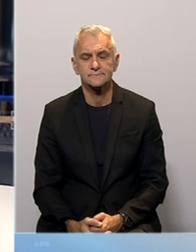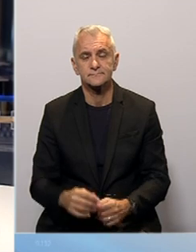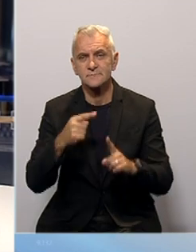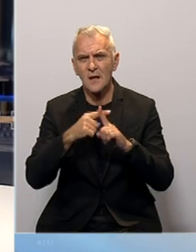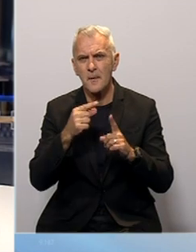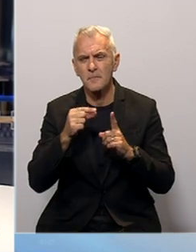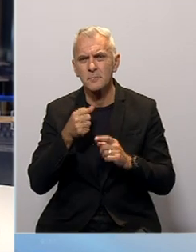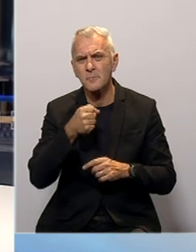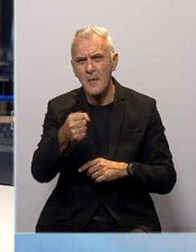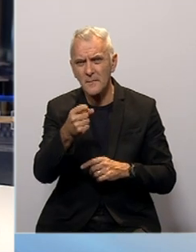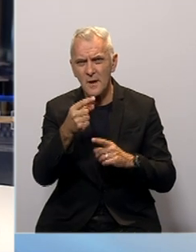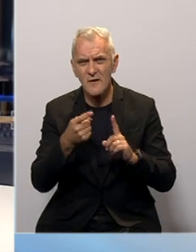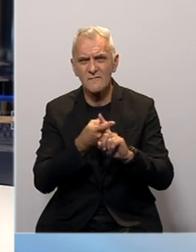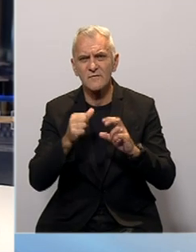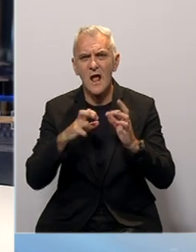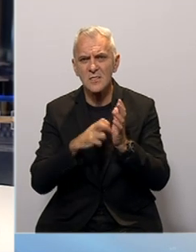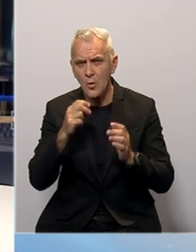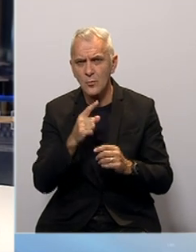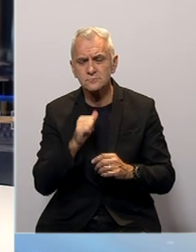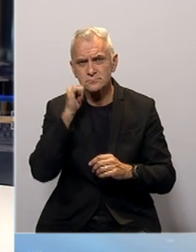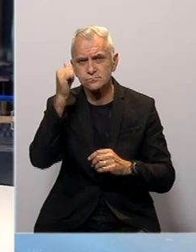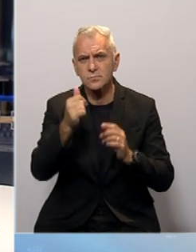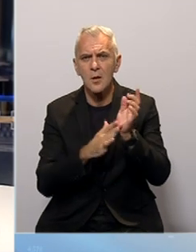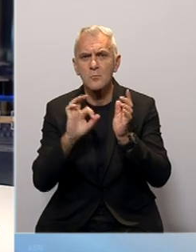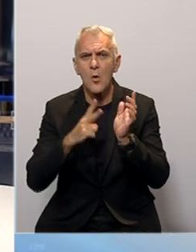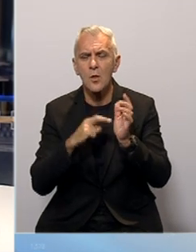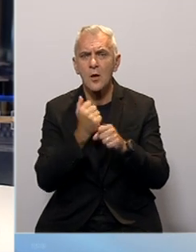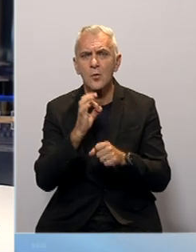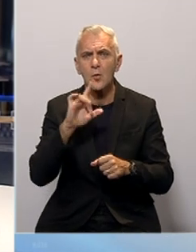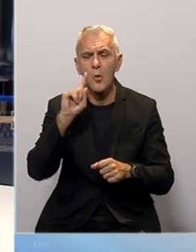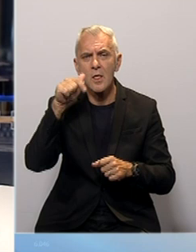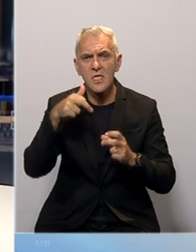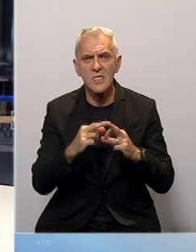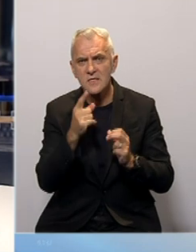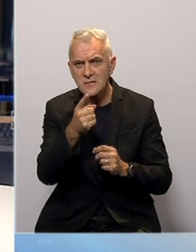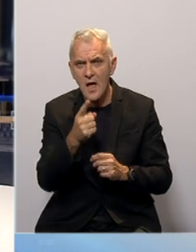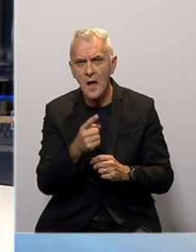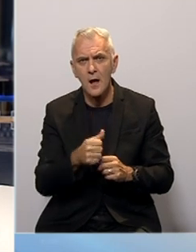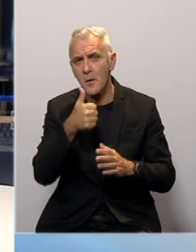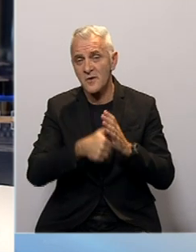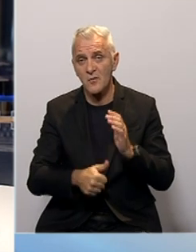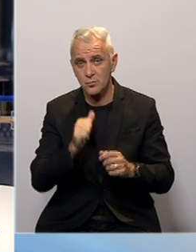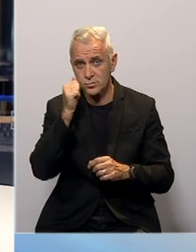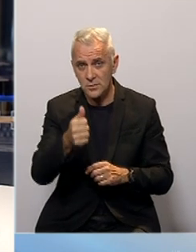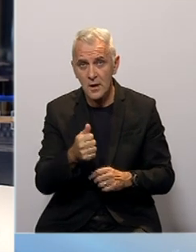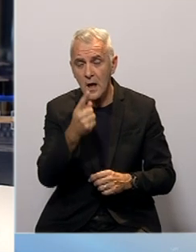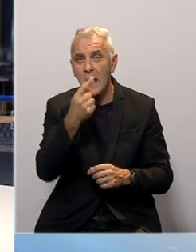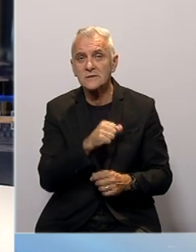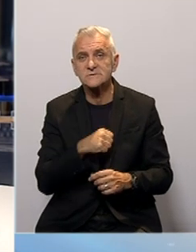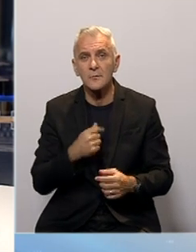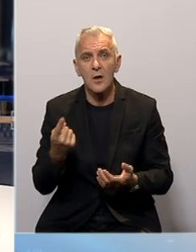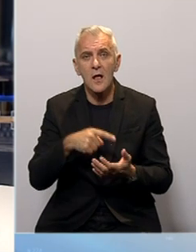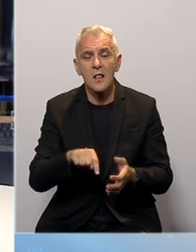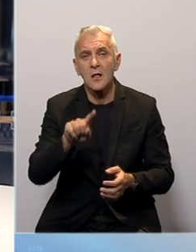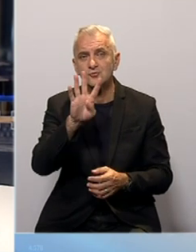Papa Franjo stigao je u Mongoliju, što je prva posjeta pape toj dominantno budističkoj azijskoj zemlji sa samo